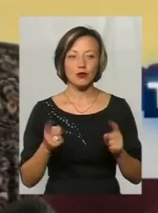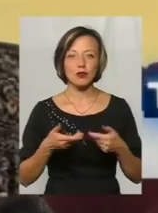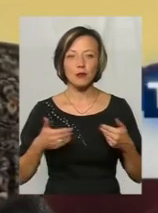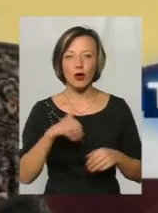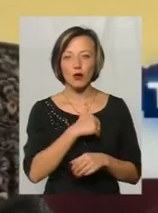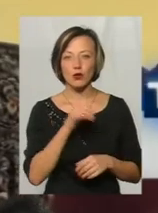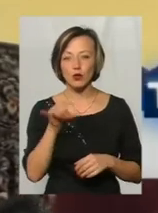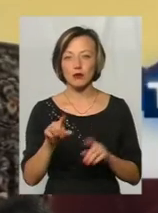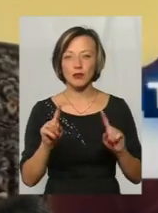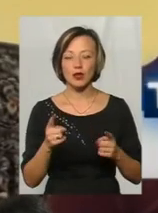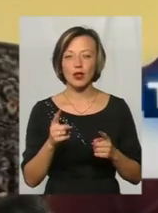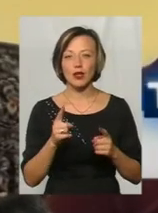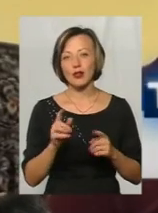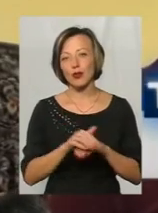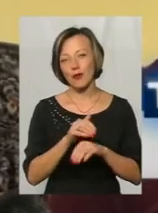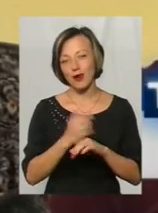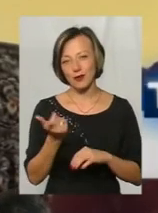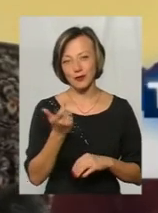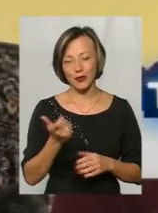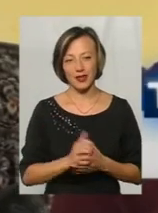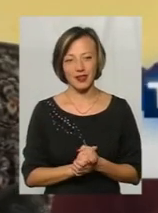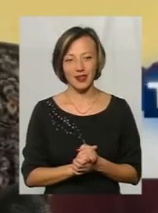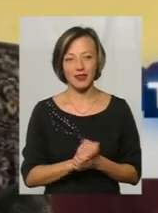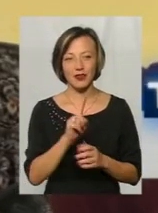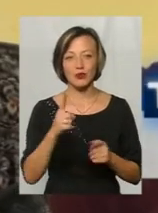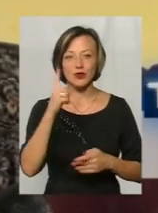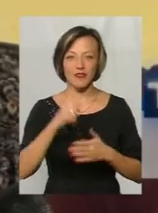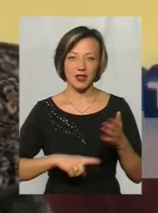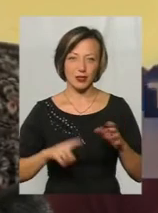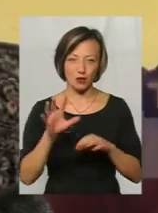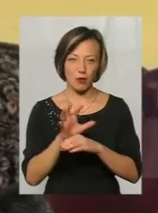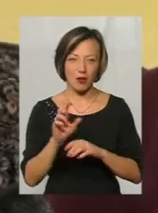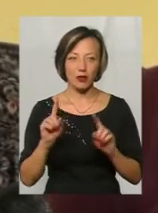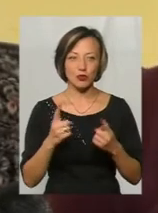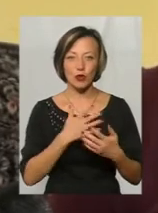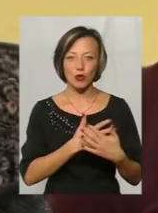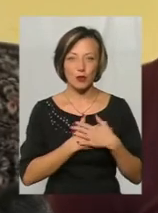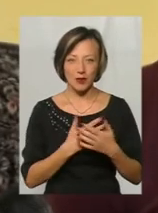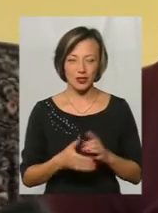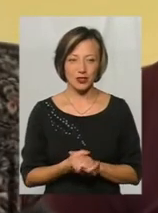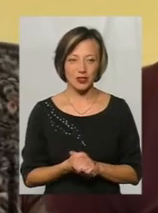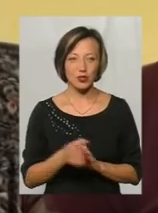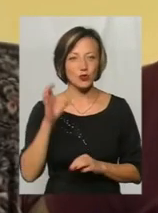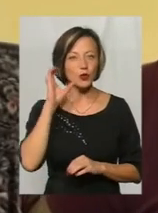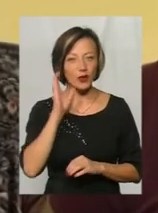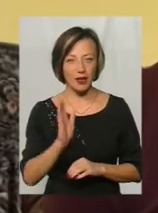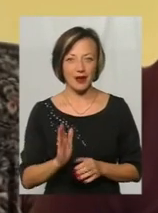були дуже добрі господарі, бо вони дуже вірні собаки, дуже люблячі,